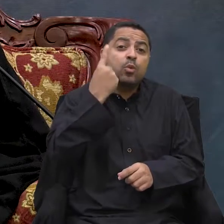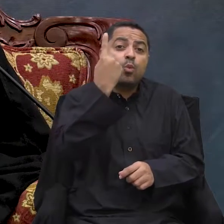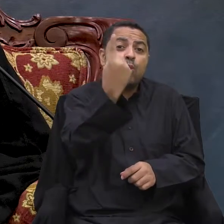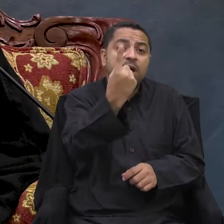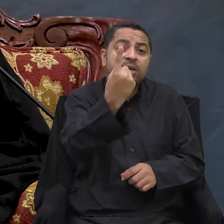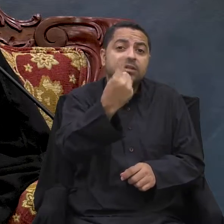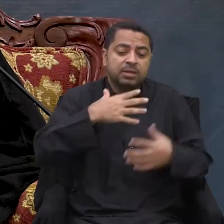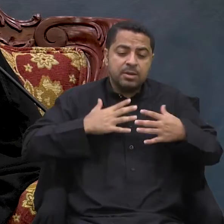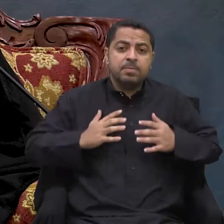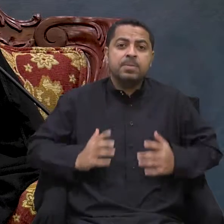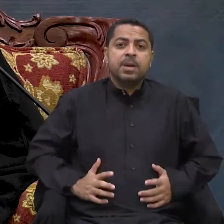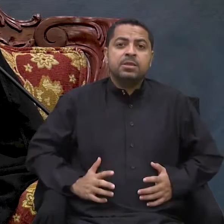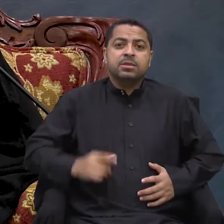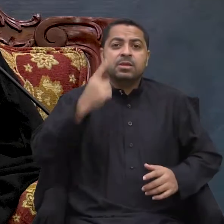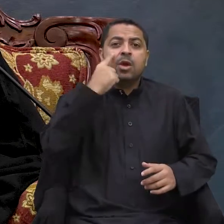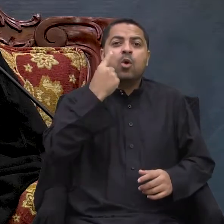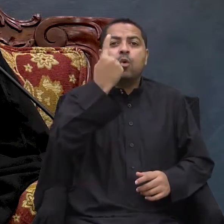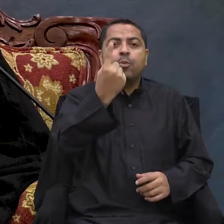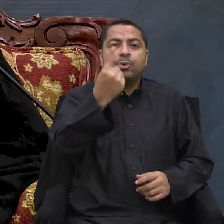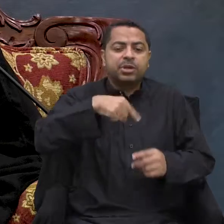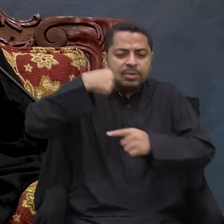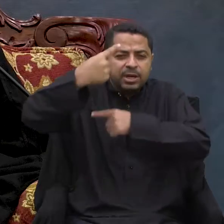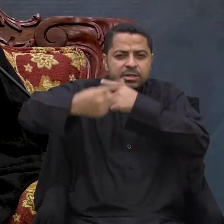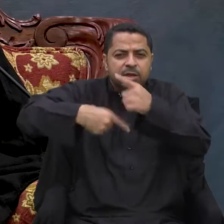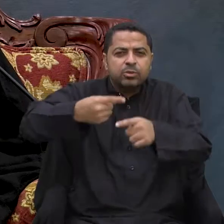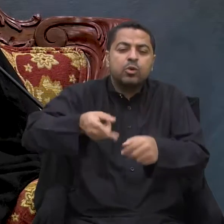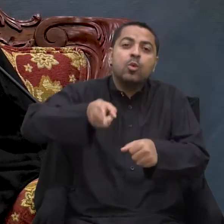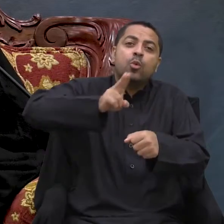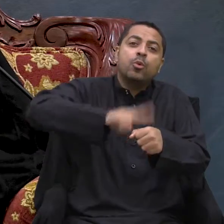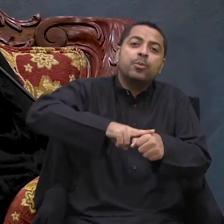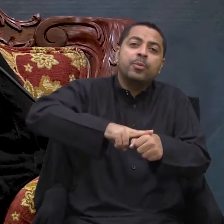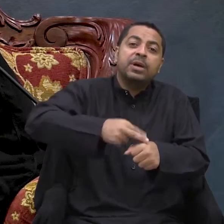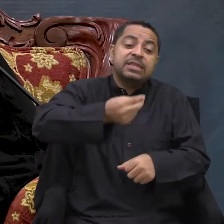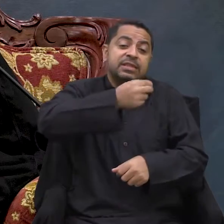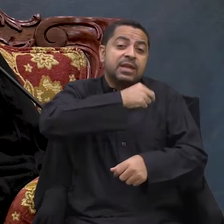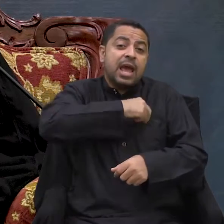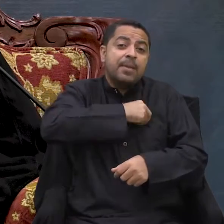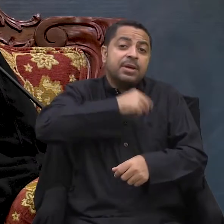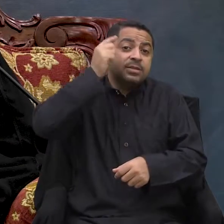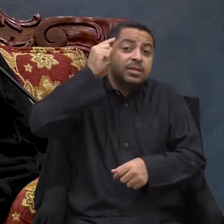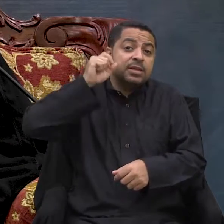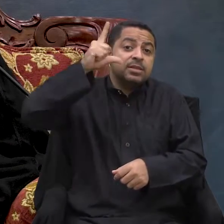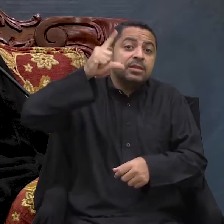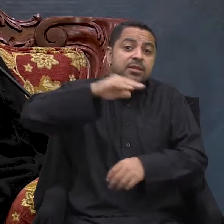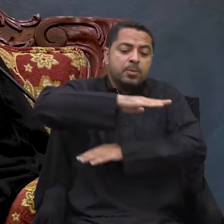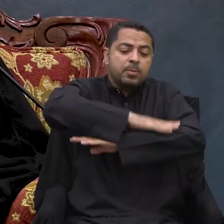عمر بدنه وجسمه، وعمر معناه وقيمه.